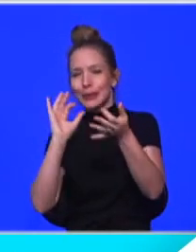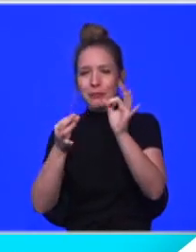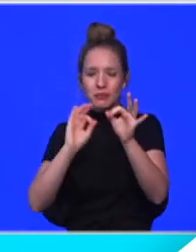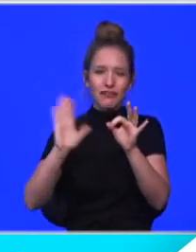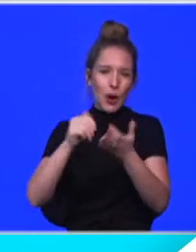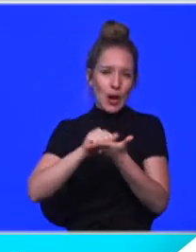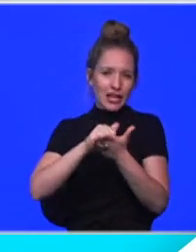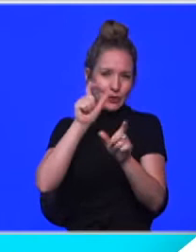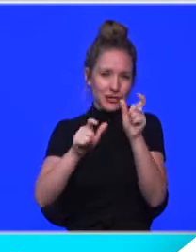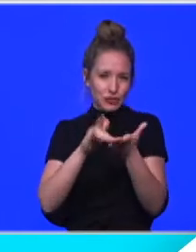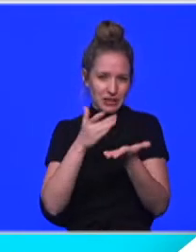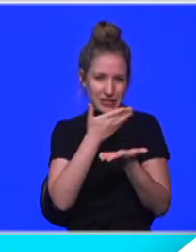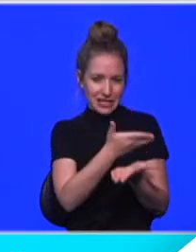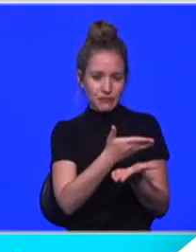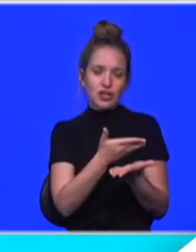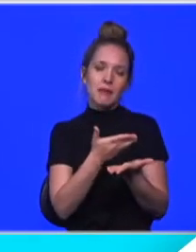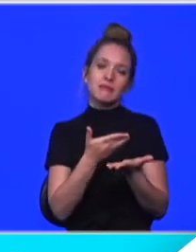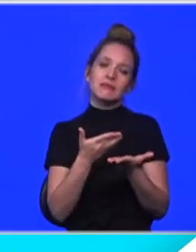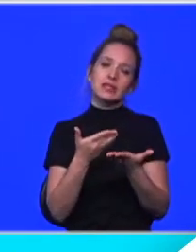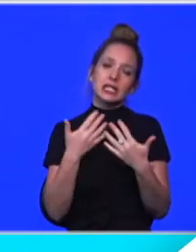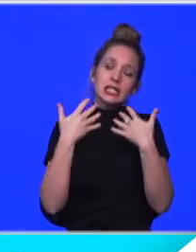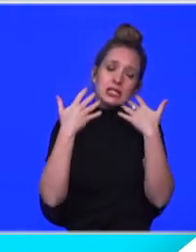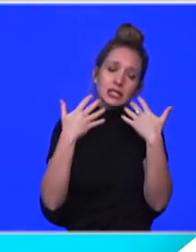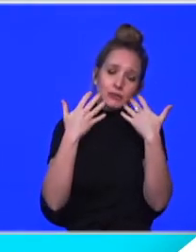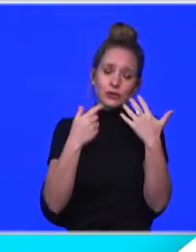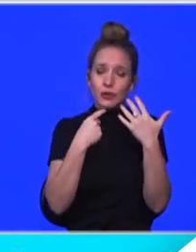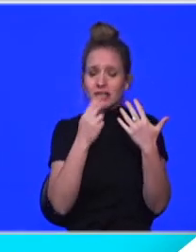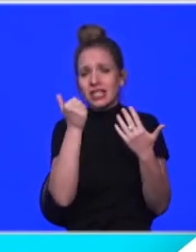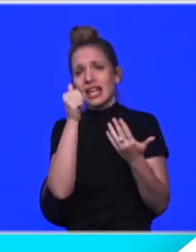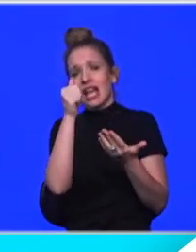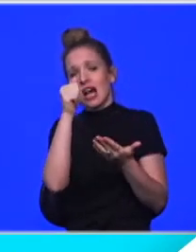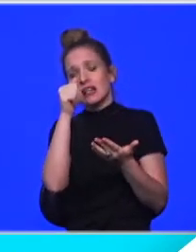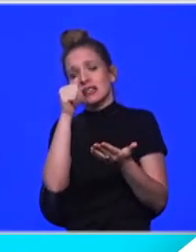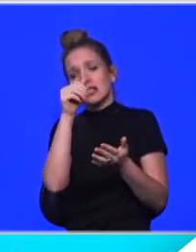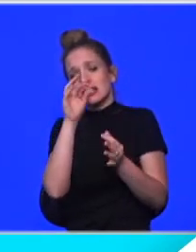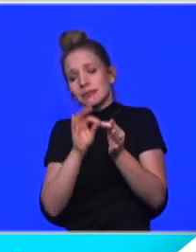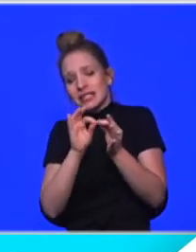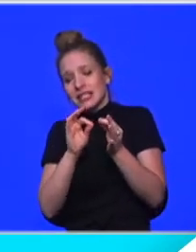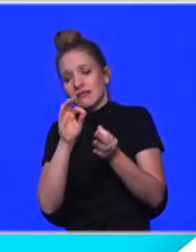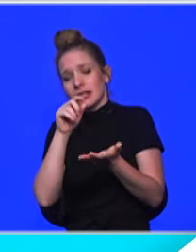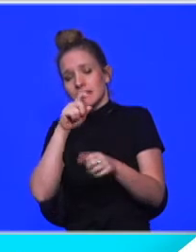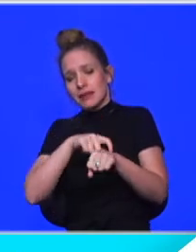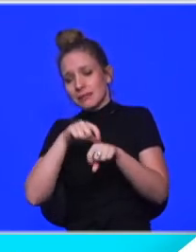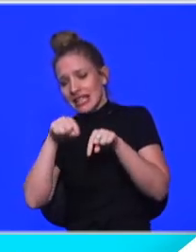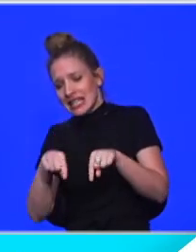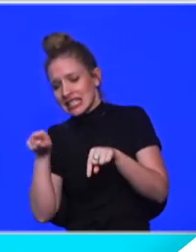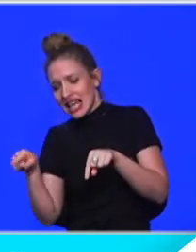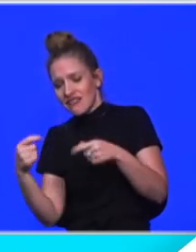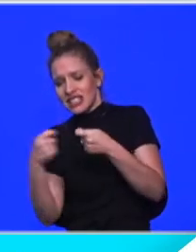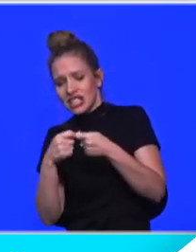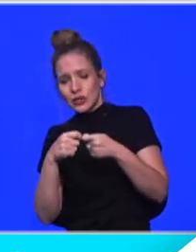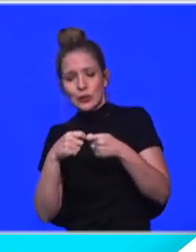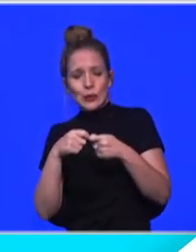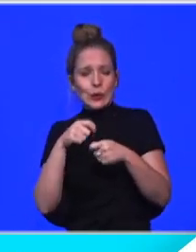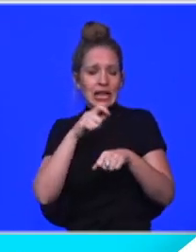העיתונאים שנמצאים שם, שמדבר על איזושהי נקודה על ציר הזמן כאן, ומחבר אותה עם נקודה על ציר הזמן פה, ובסופו